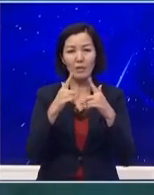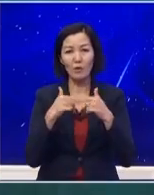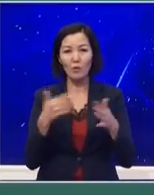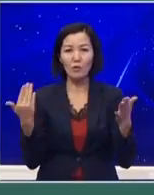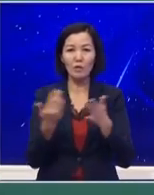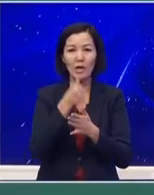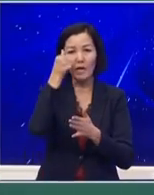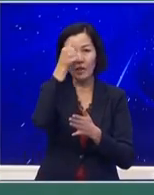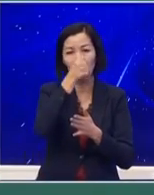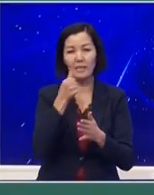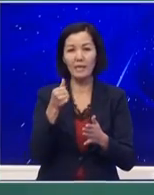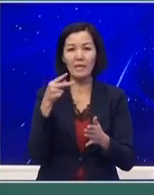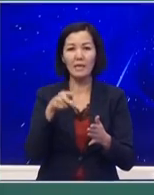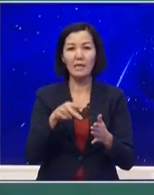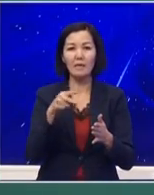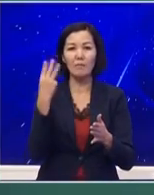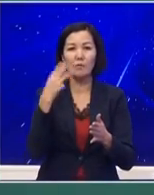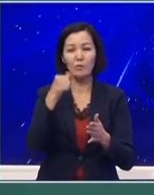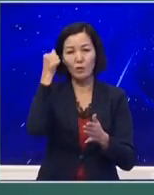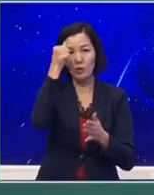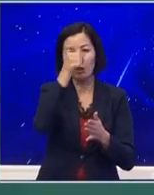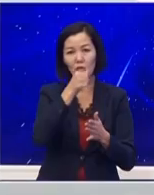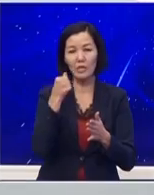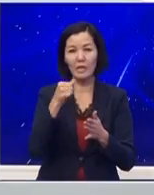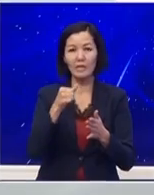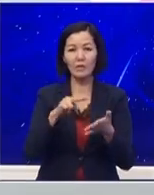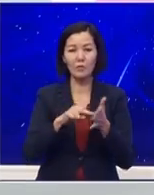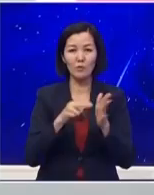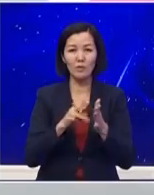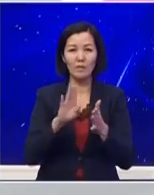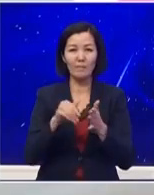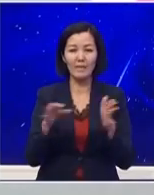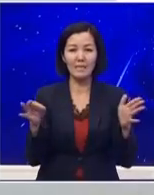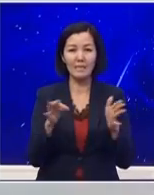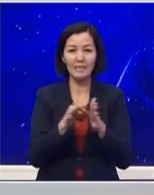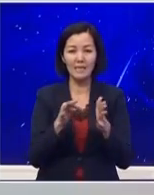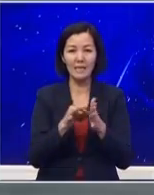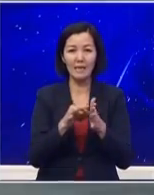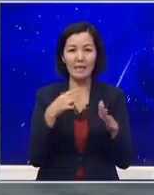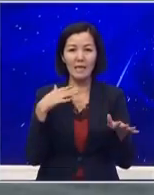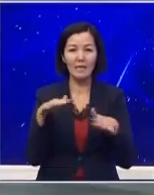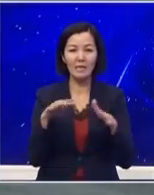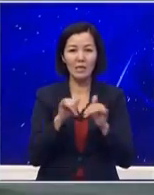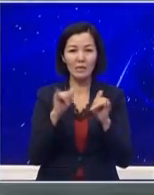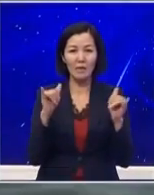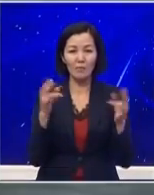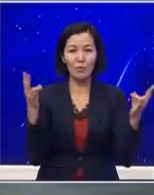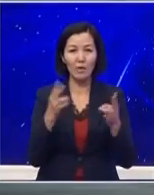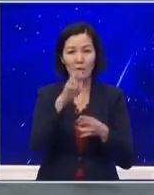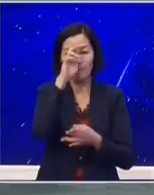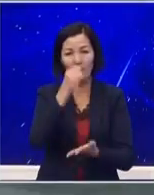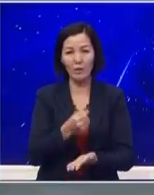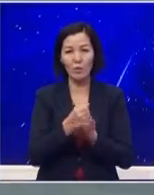жаңашылдық саланы 2030 жылға дейін дамытуды көздейді. Басты мақсат кенжелеп қалған істі ілгерлету, мемлекеттік қолдау